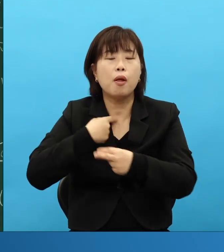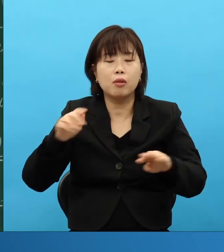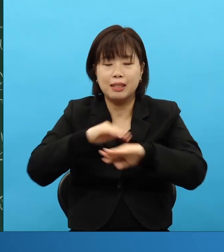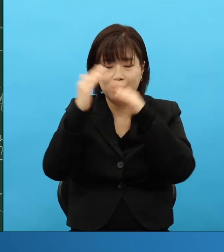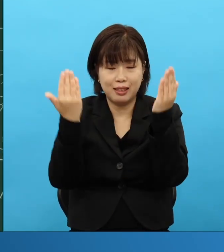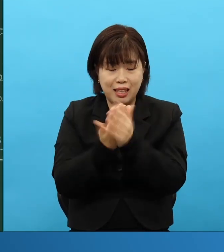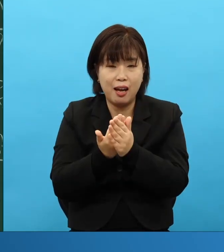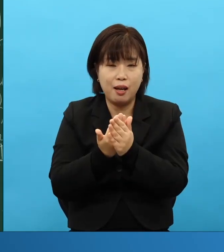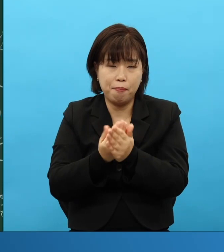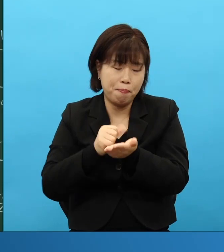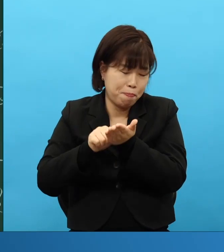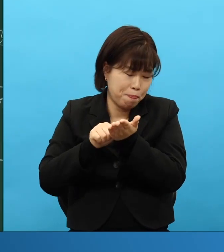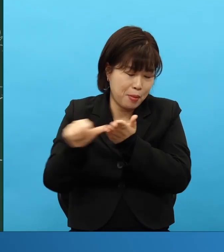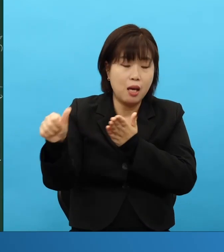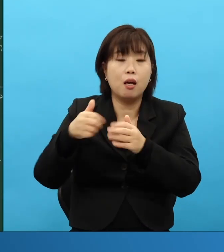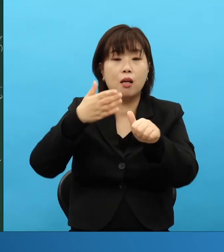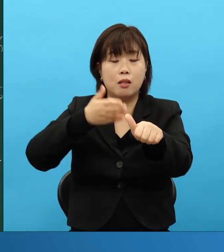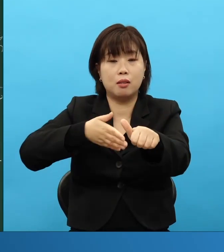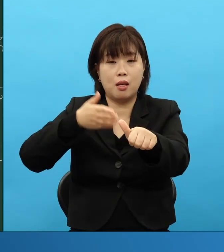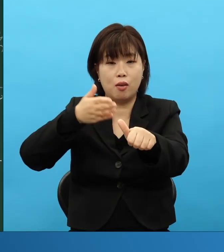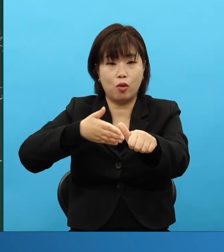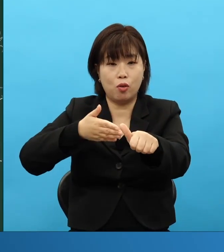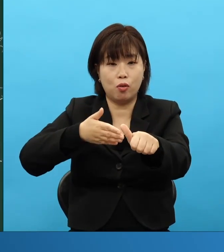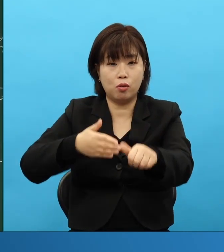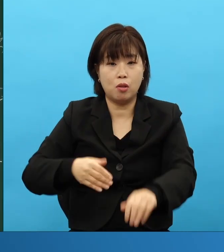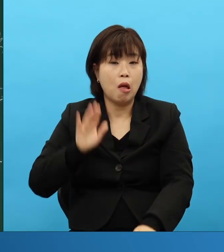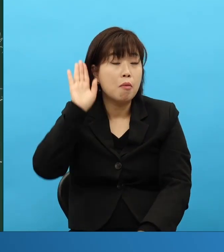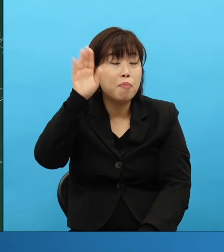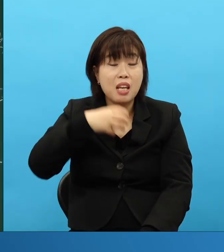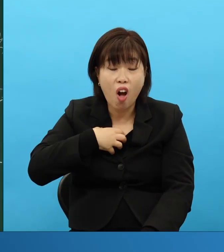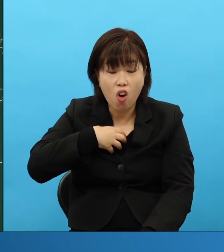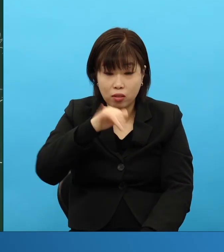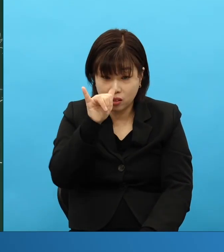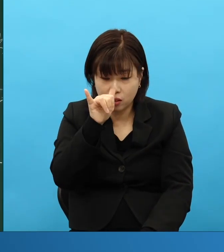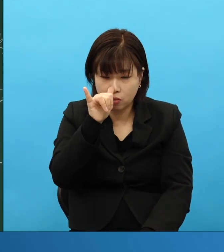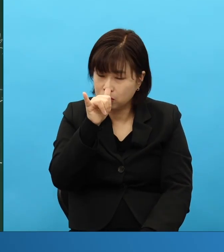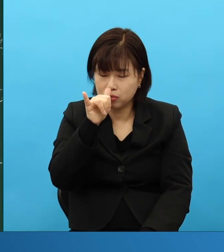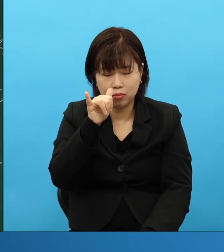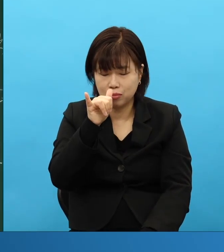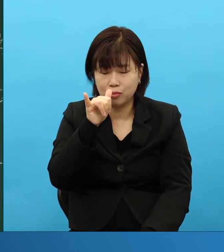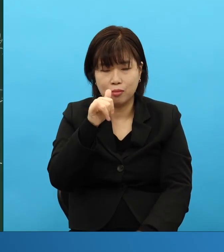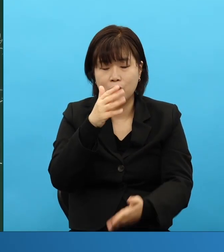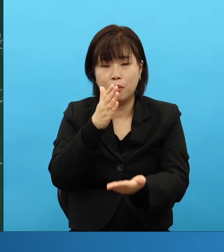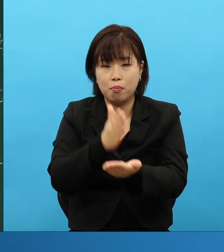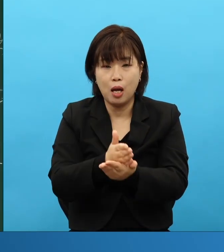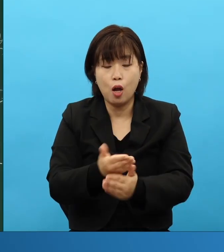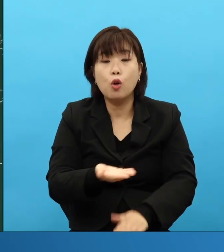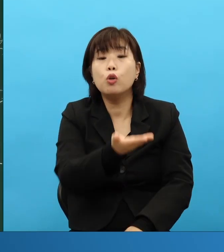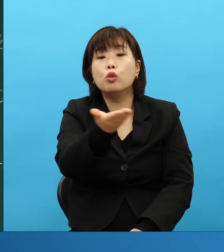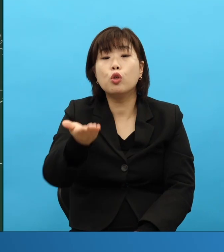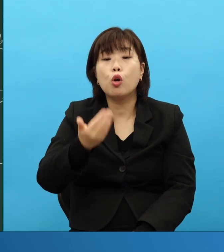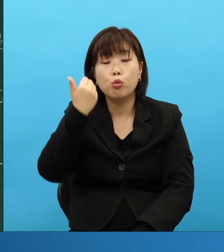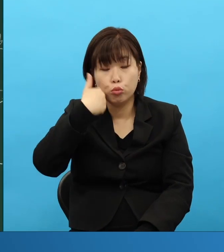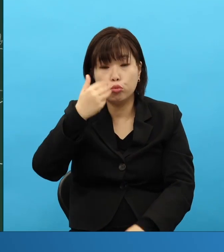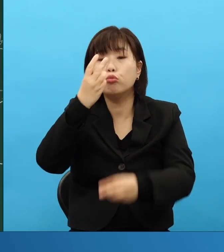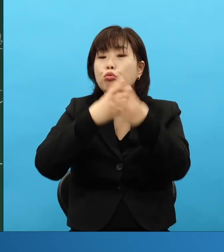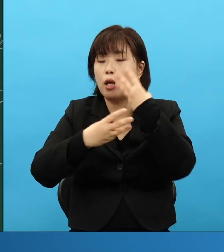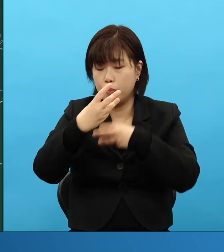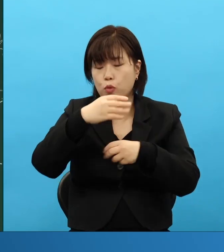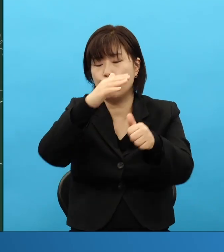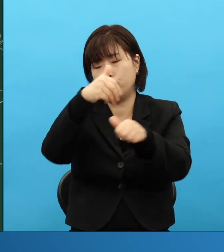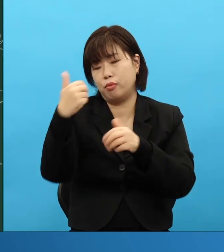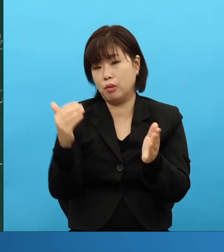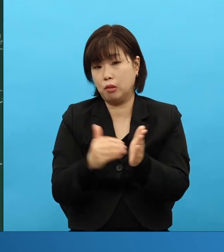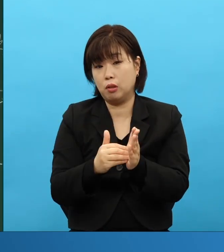神会负责。 여러분을 렘넌트로 불렀습니다. 神呼召大家为 이 人们， 시대에 여러분을 만나게 한 이 자체가 하나님 은혜요. 在这个时代让大家遇